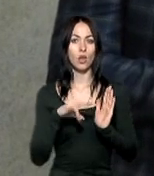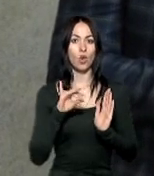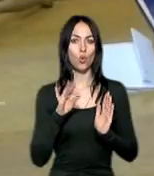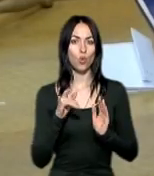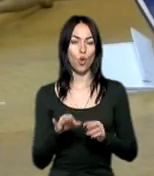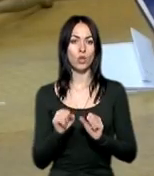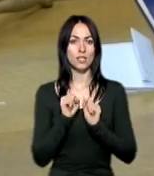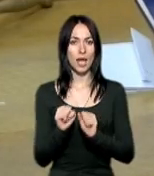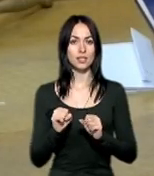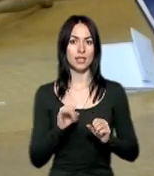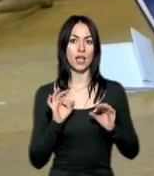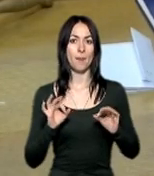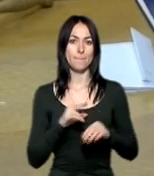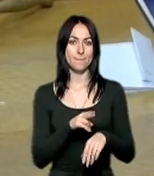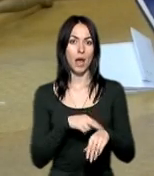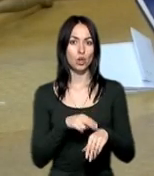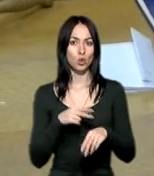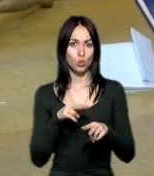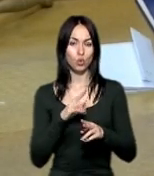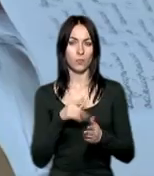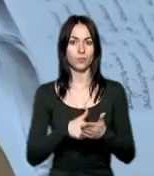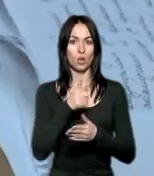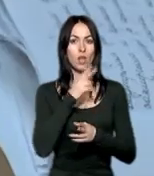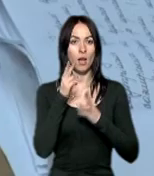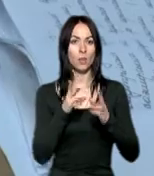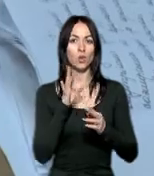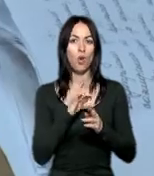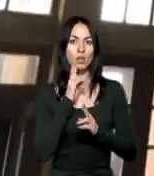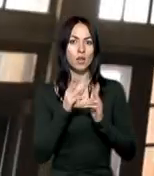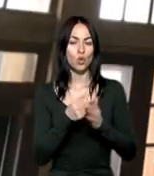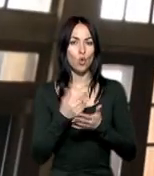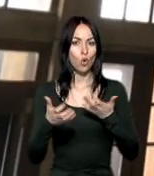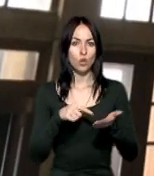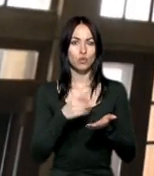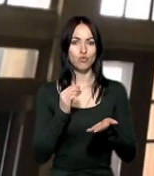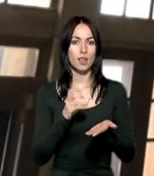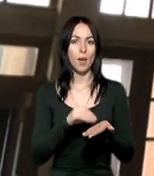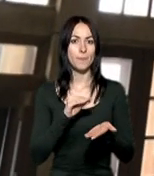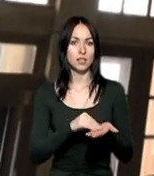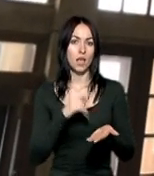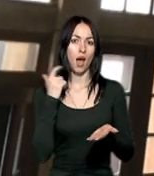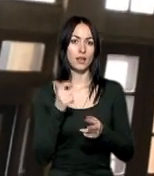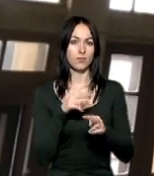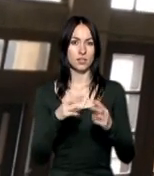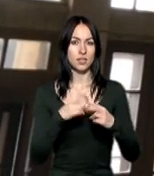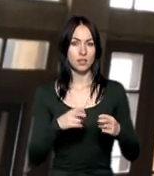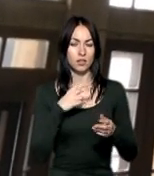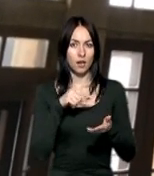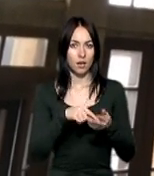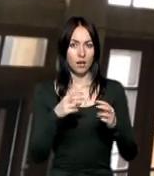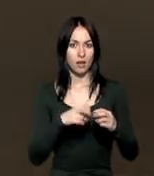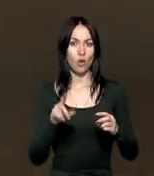захисники патрульного подали апеляцію. Скаргу до розгляду ще не призначили. Харківські слідчі провадять справу щодо нападу на